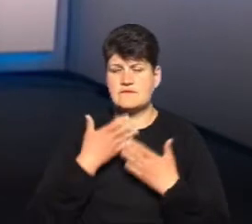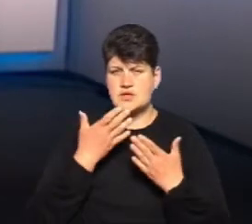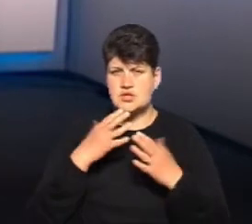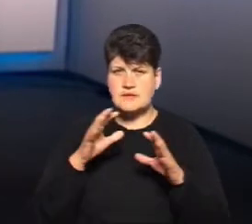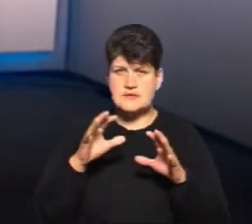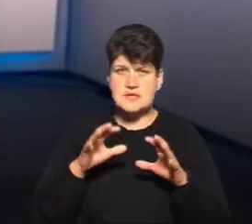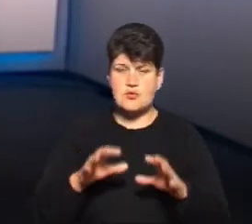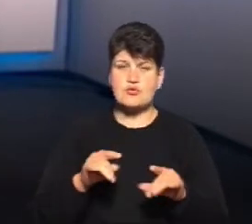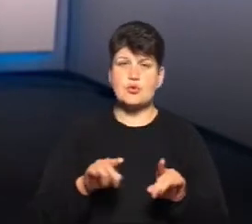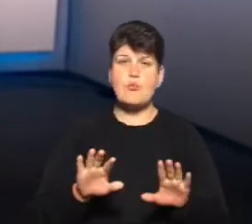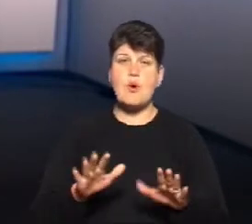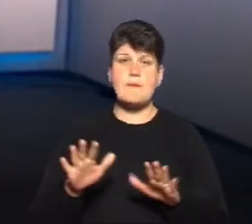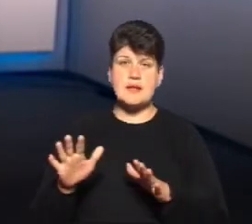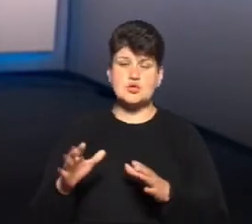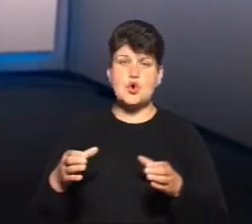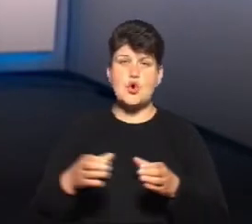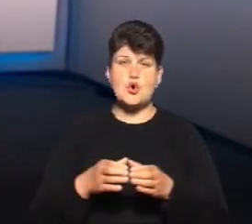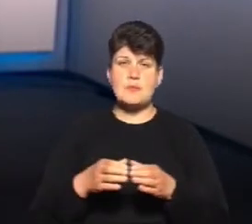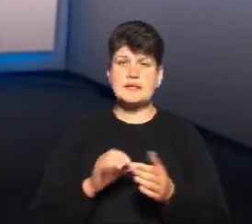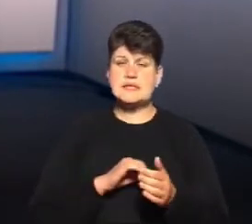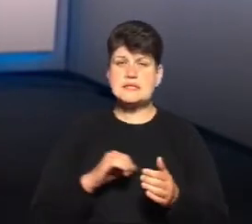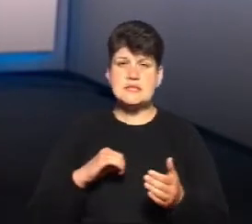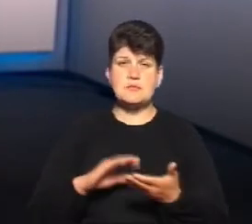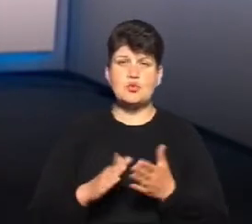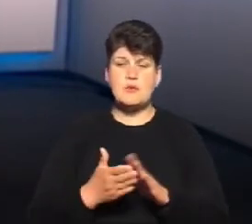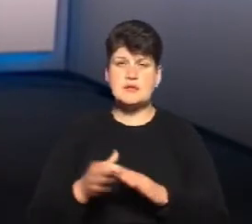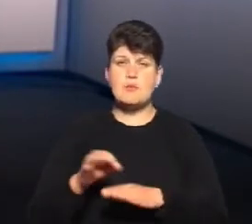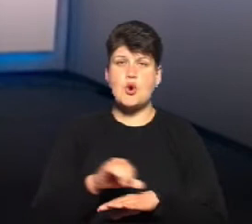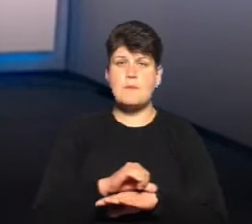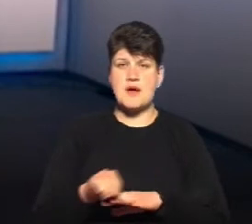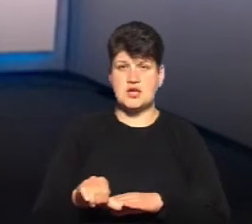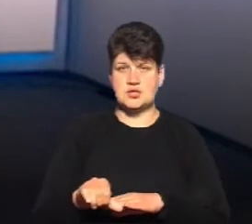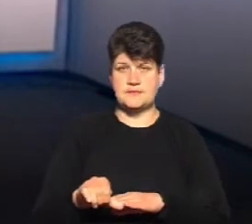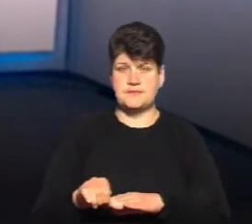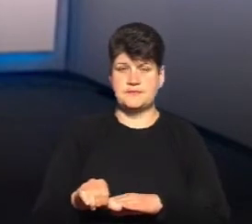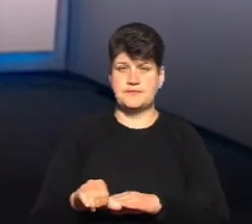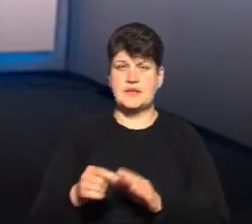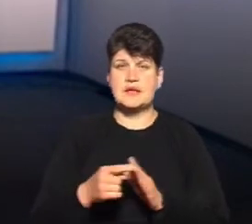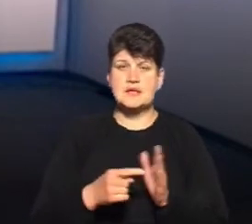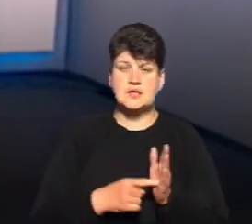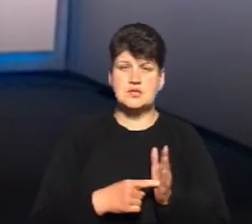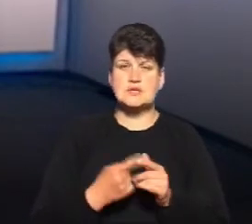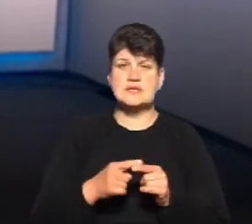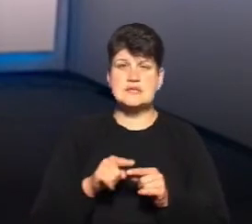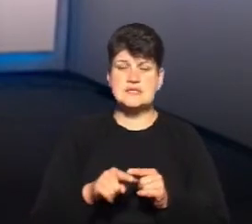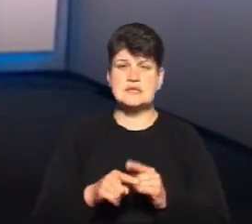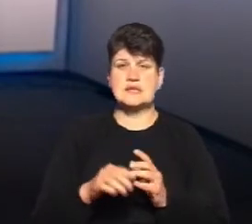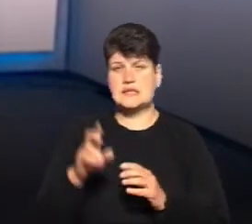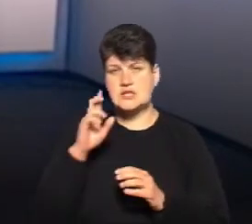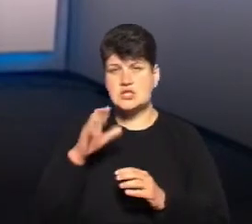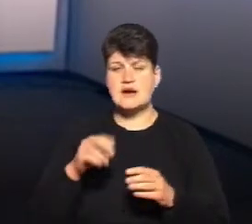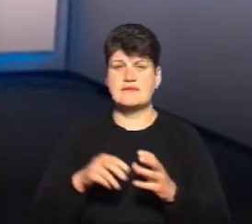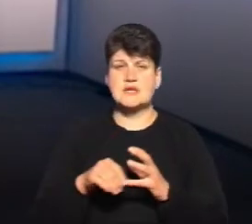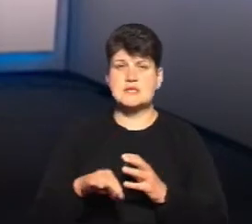момент, що громади самі домовлятимуться про межі між собою, ділячи десь, можливо, ті державні землі. Як це, можливо,